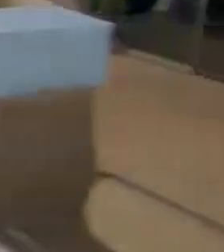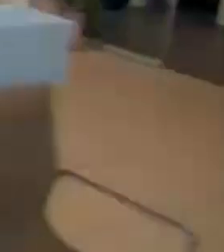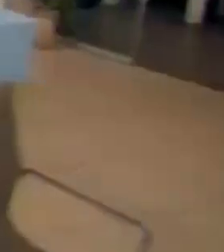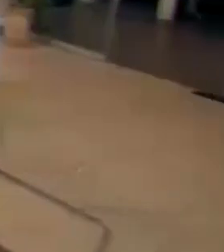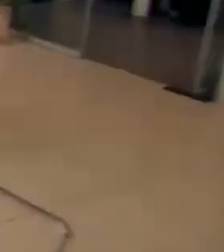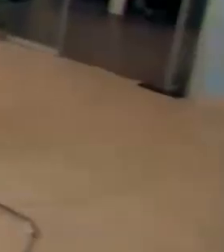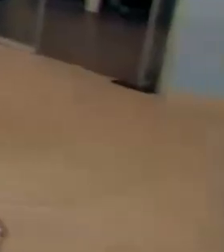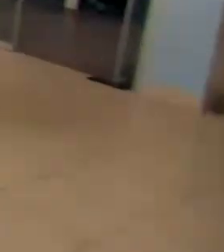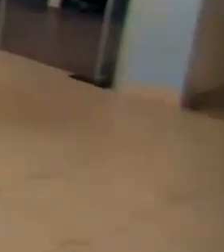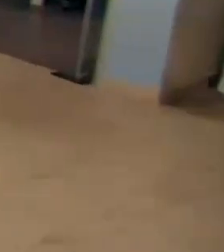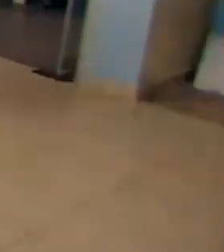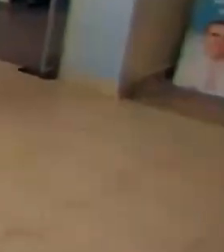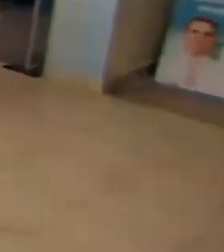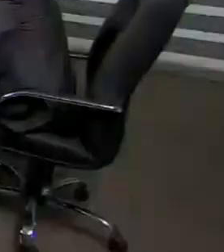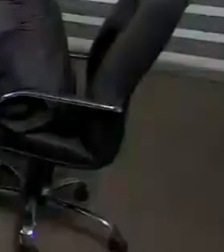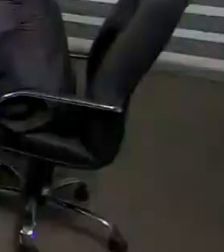dokundu.